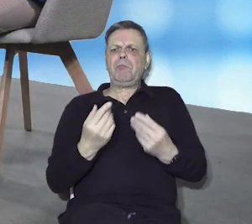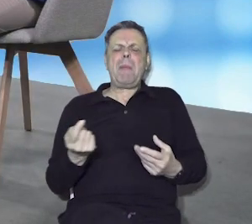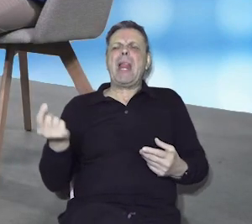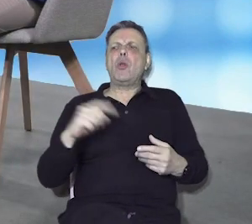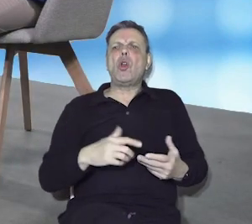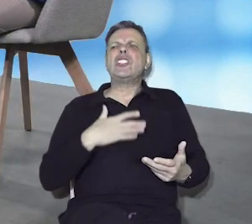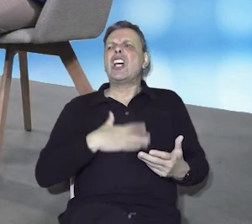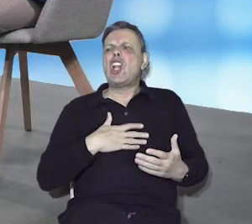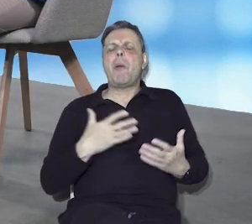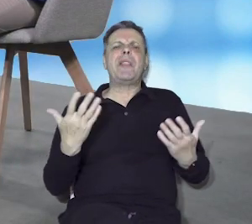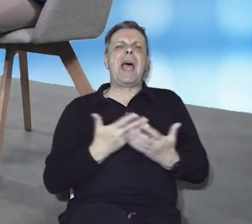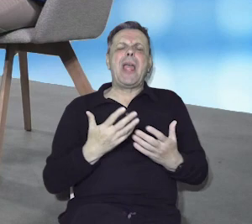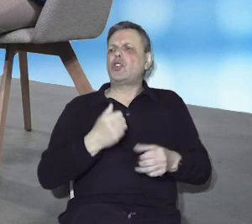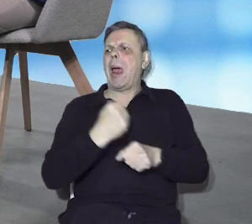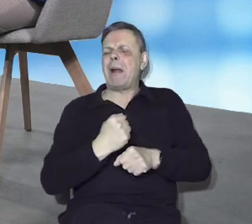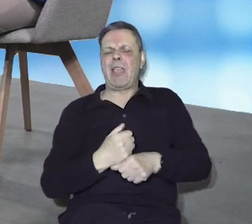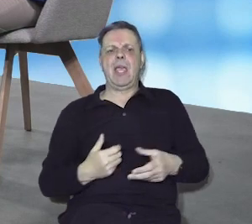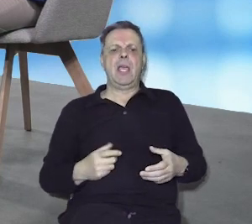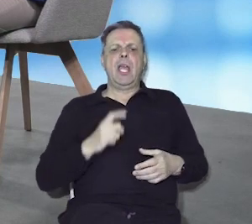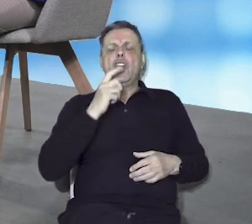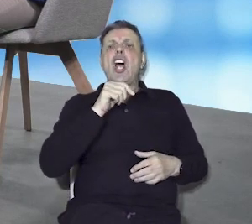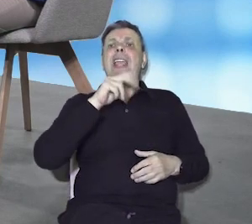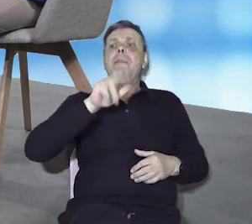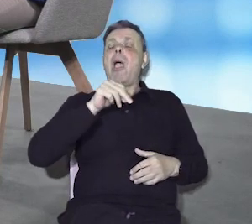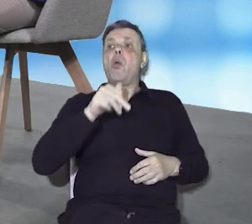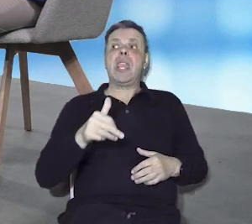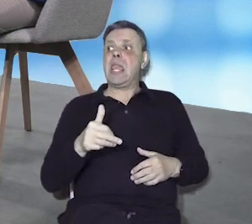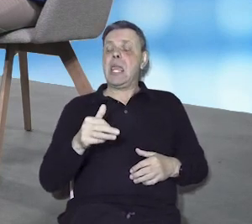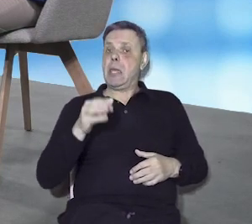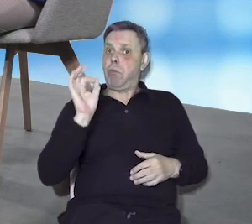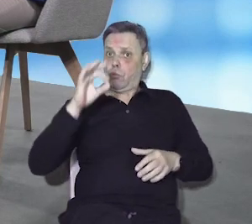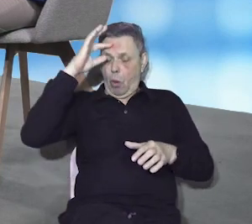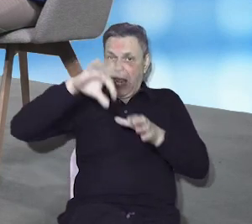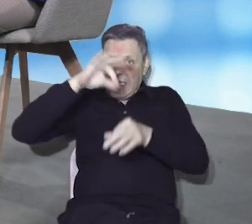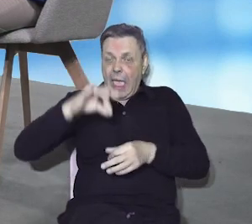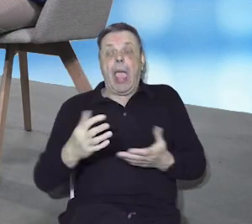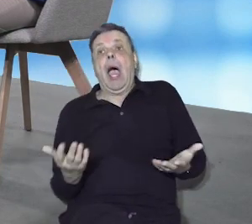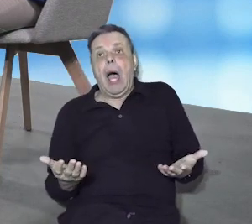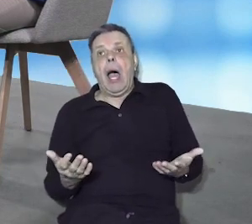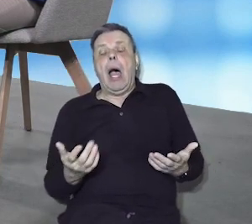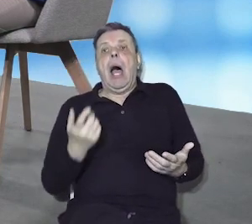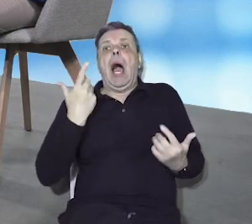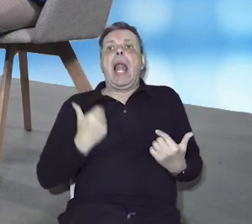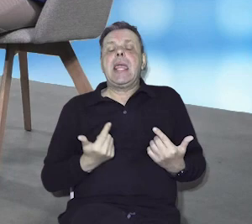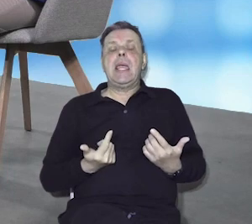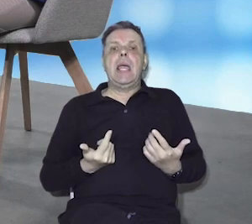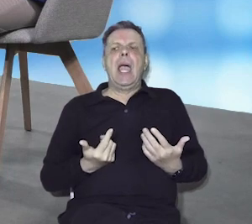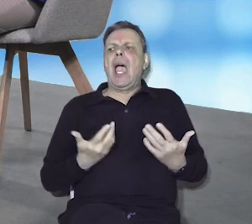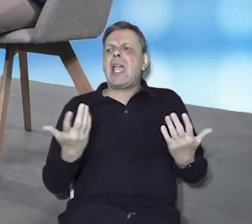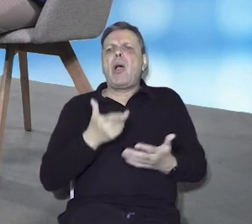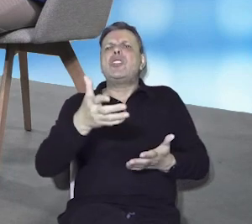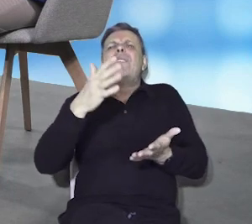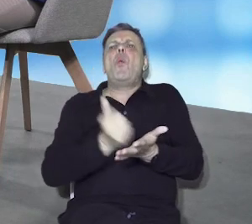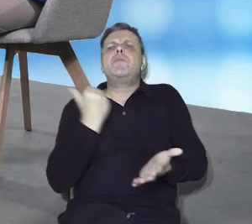da nešto učine. Čak imaju i neke zgodne ideje. Ali kako ste